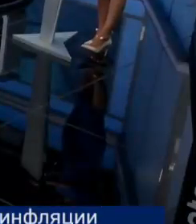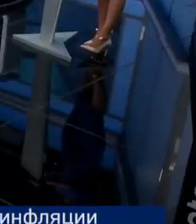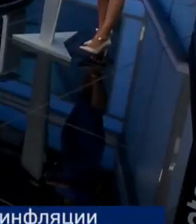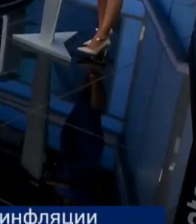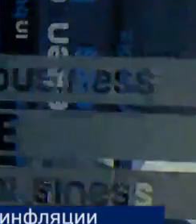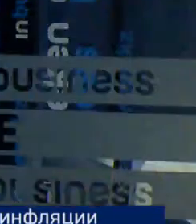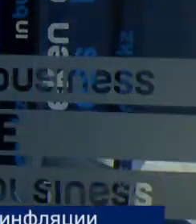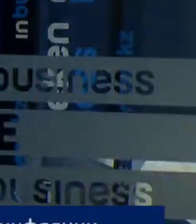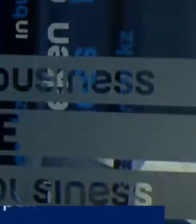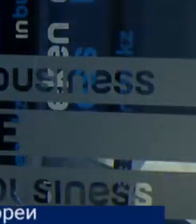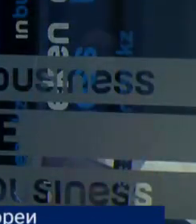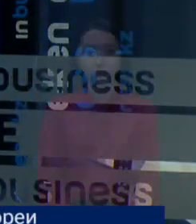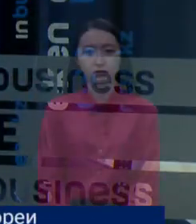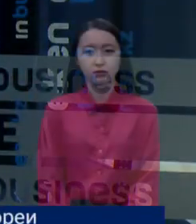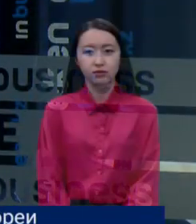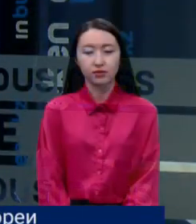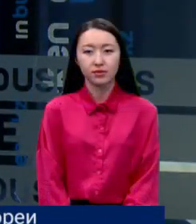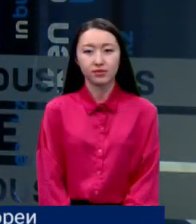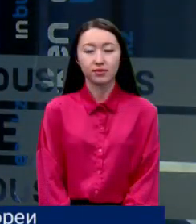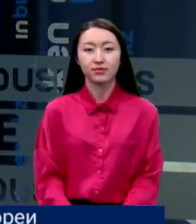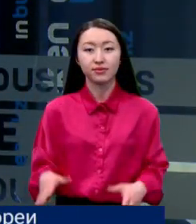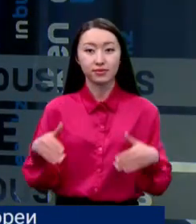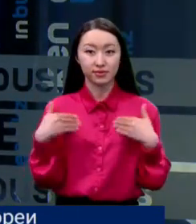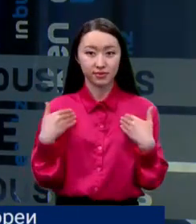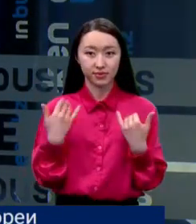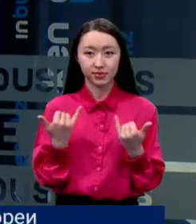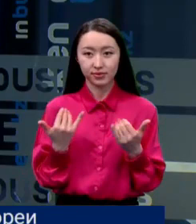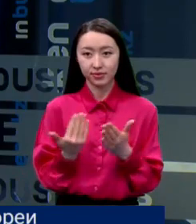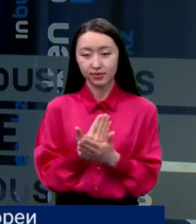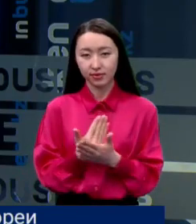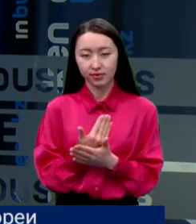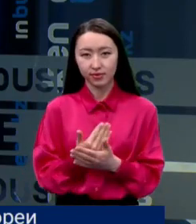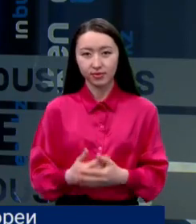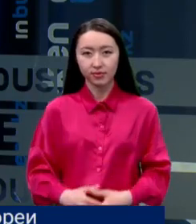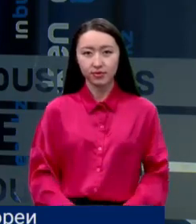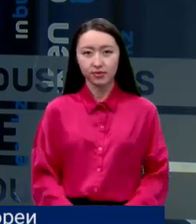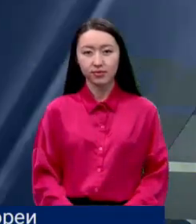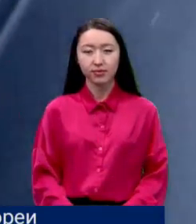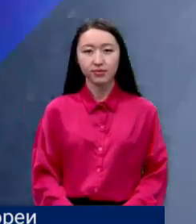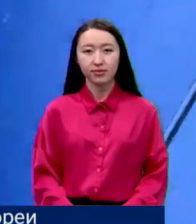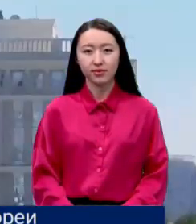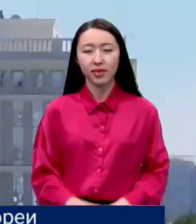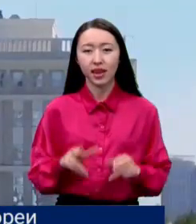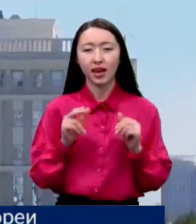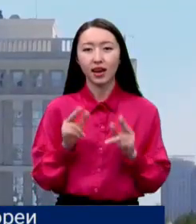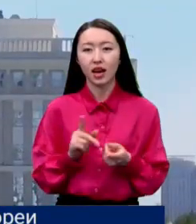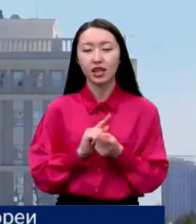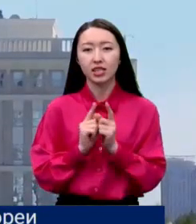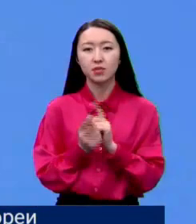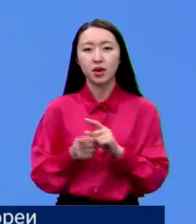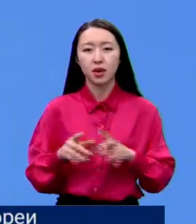Спасибо, Мира. Главные новости продолжит эфир на Atom Weekend Business. И вот о чем мы расскажем сегодня. Как изменятся